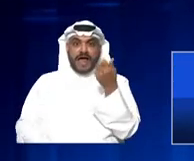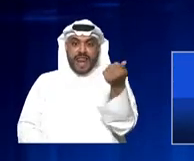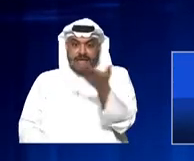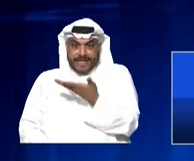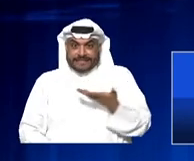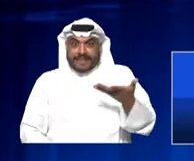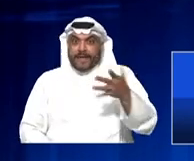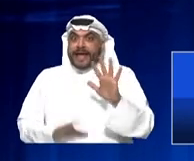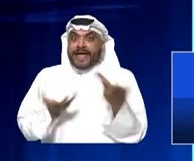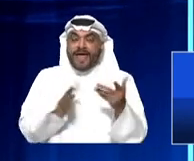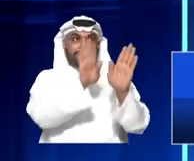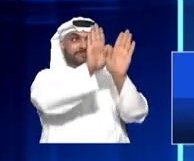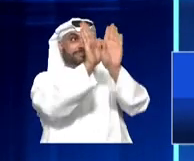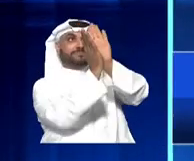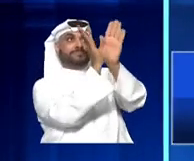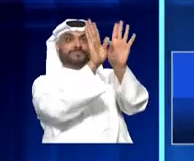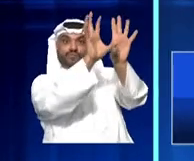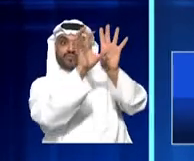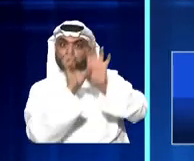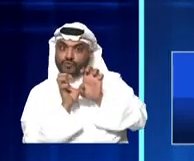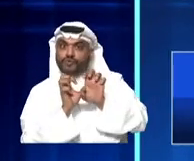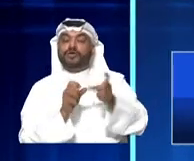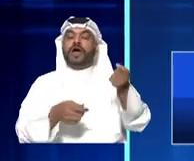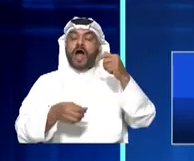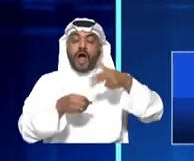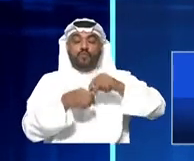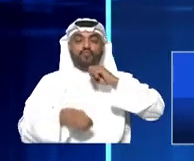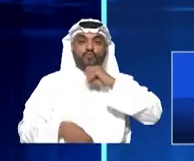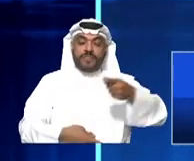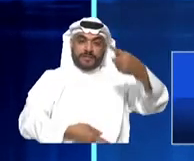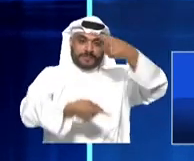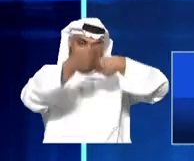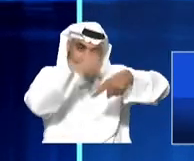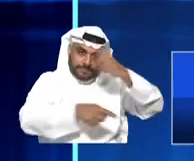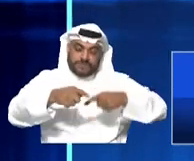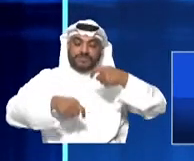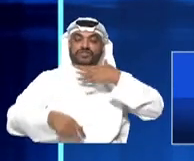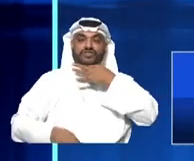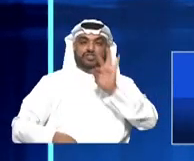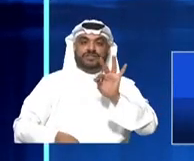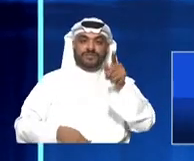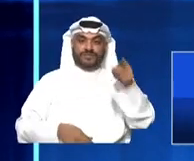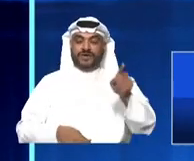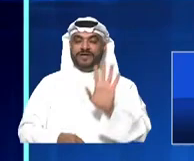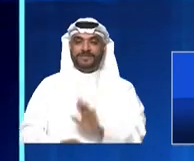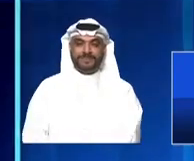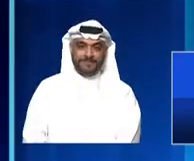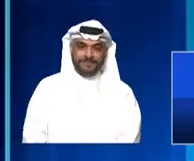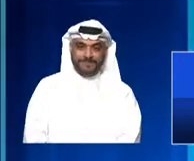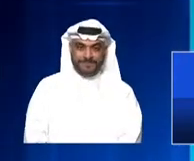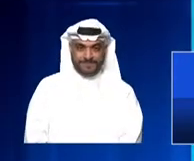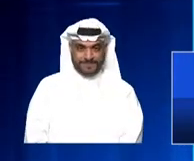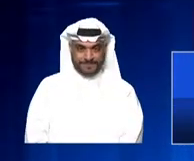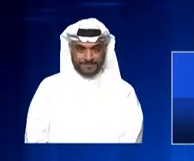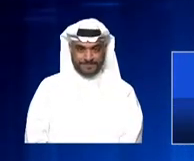المتجدده واعاده التدوير او التخلص الامن من مخلفات المنازل والمصانع